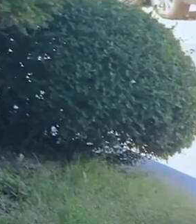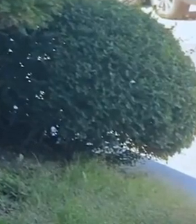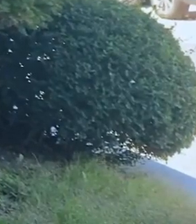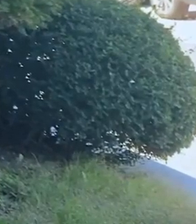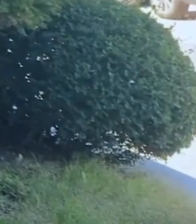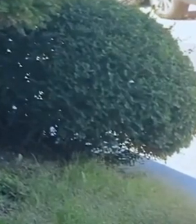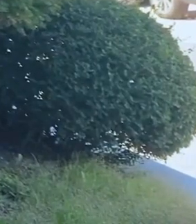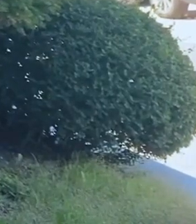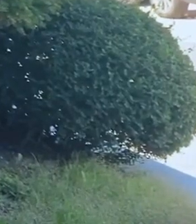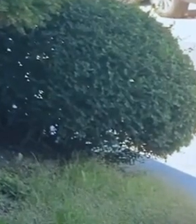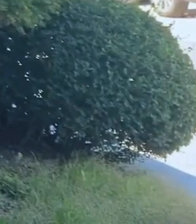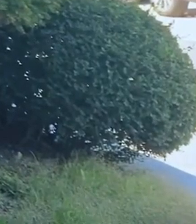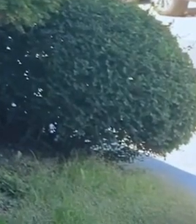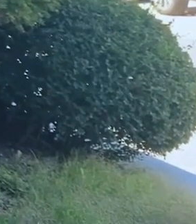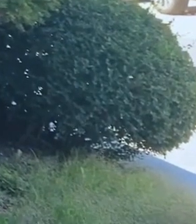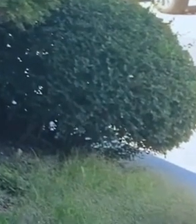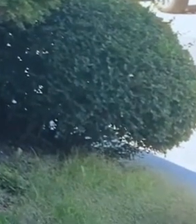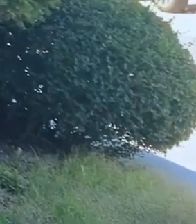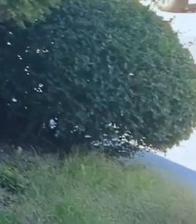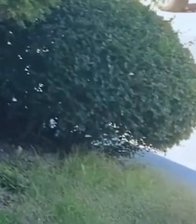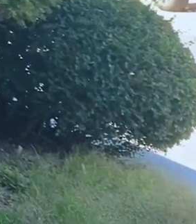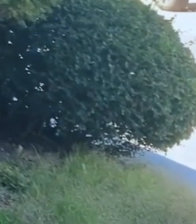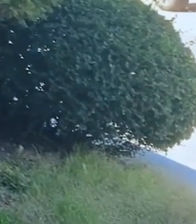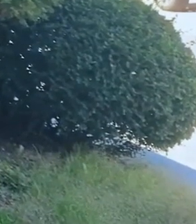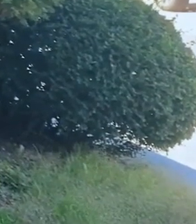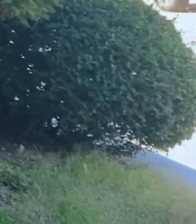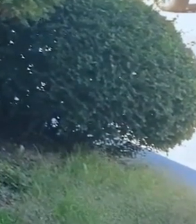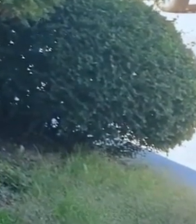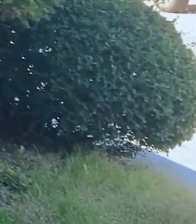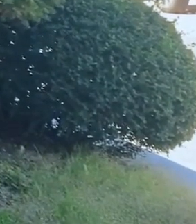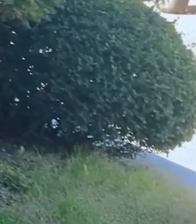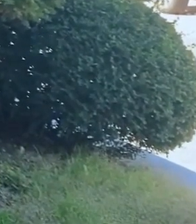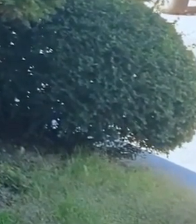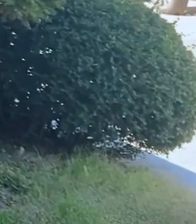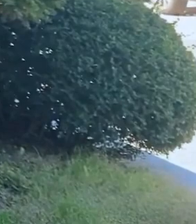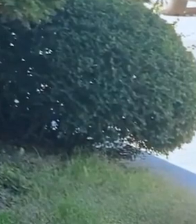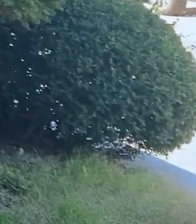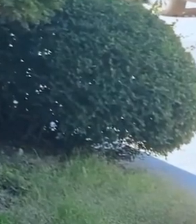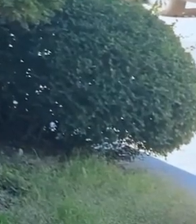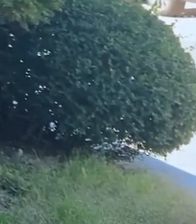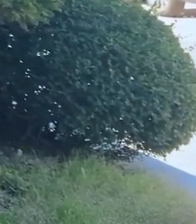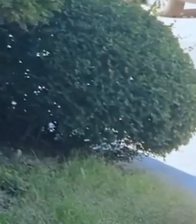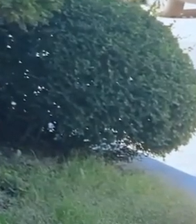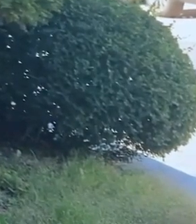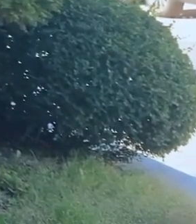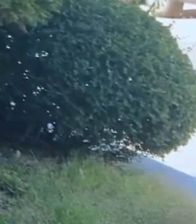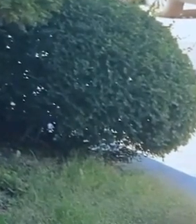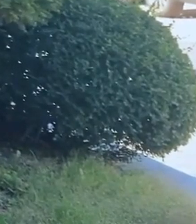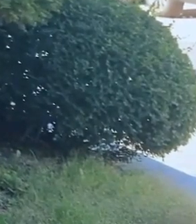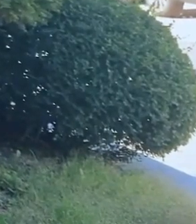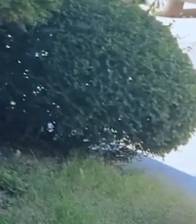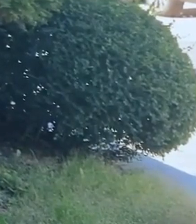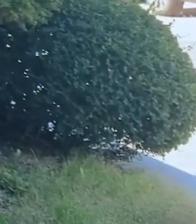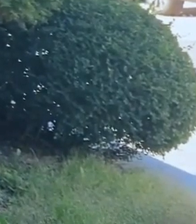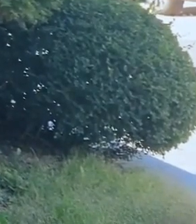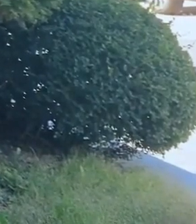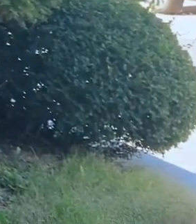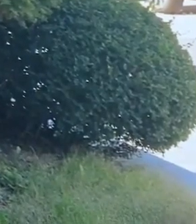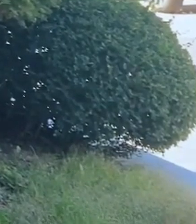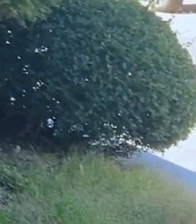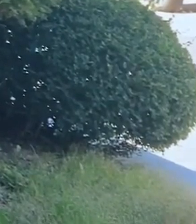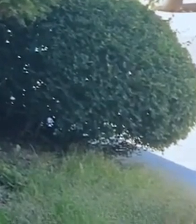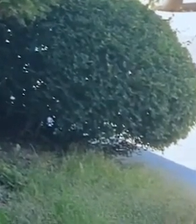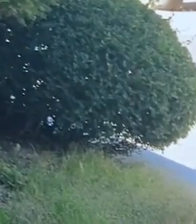보내고 계시잖아요. 빨리 일상으로의 복귀와 마음 회복을 위해 각자의 자리에서